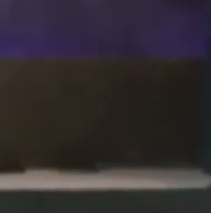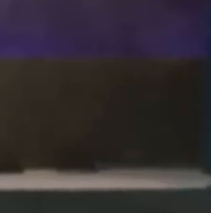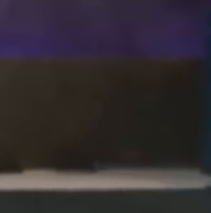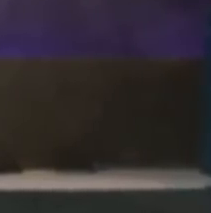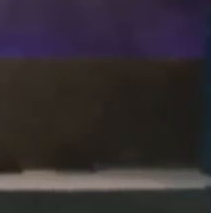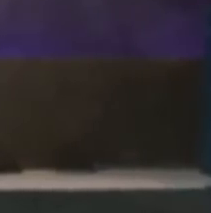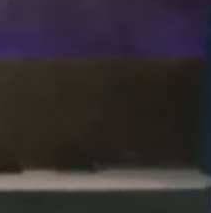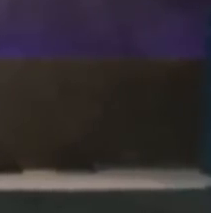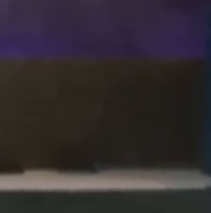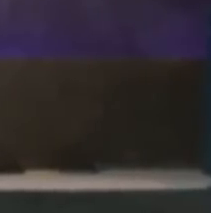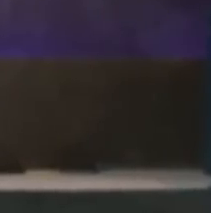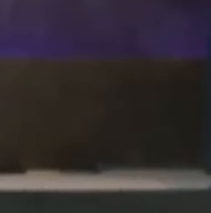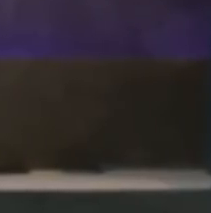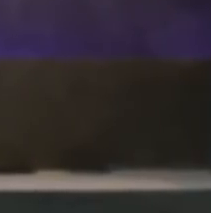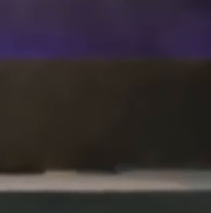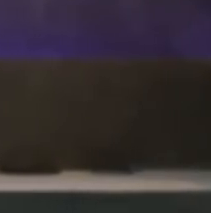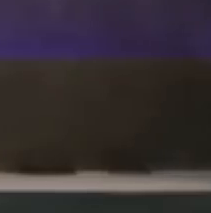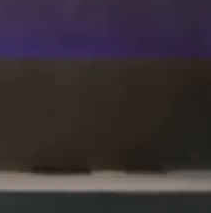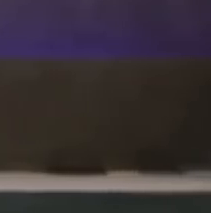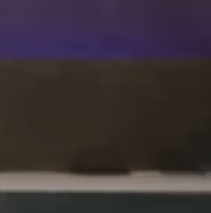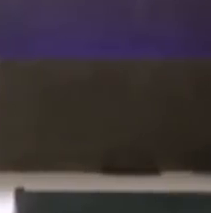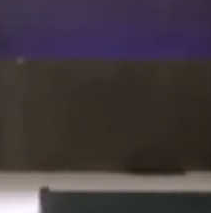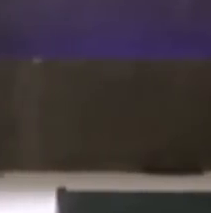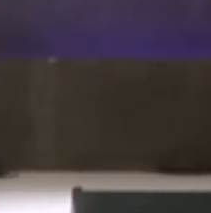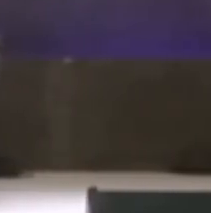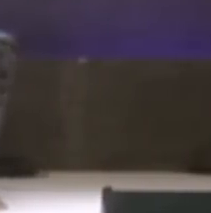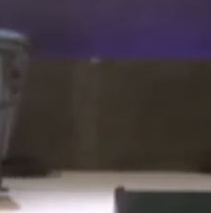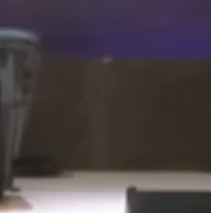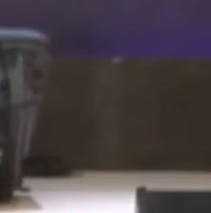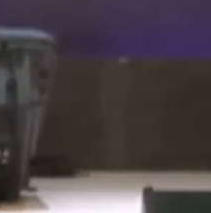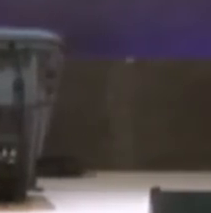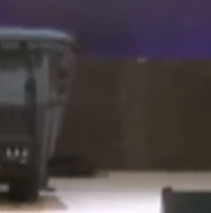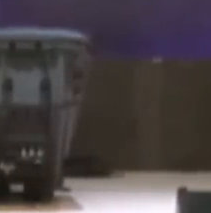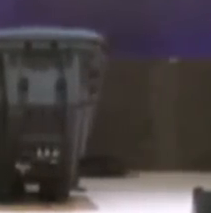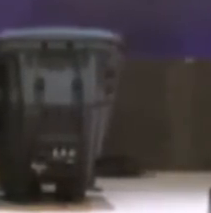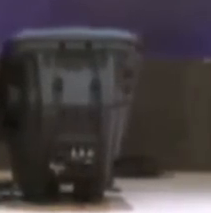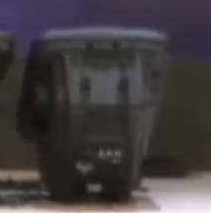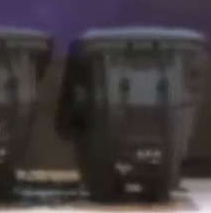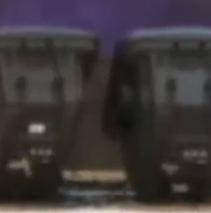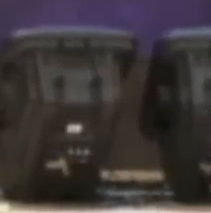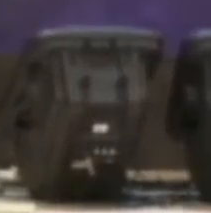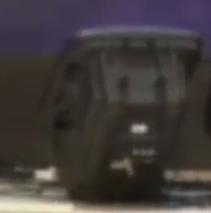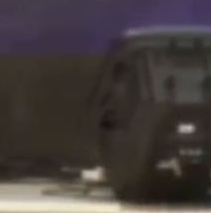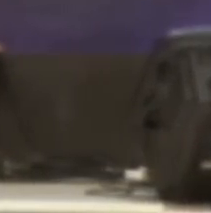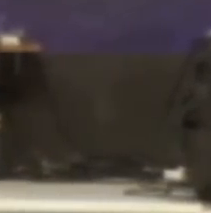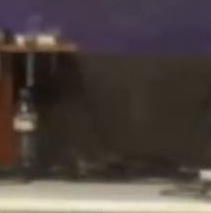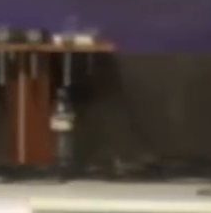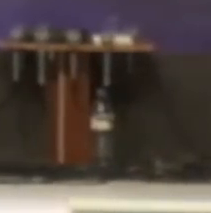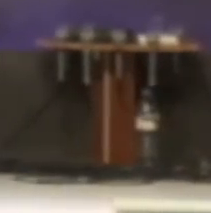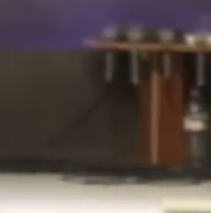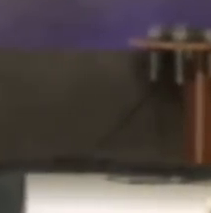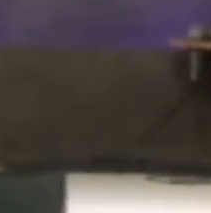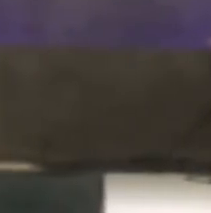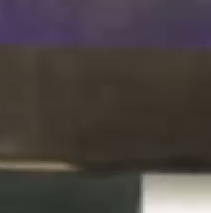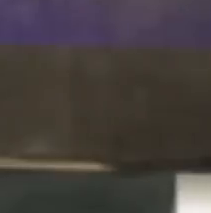շնչավորներից, բայց դա սրտից է, դա անկեղծ է, ու գիտեք, դուք